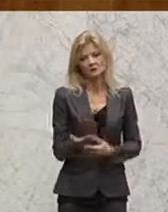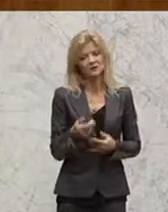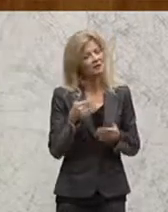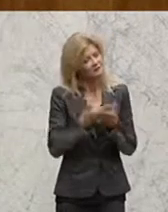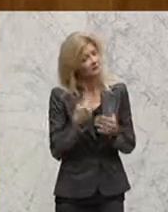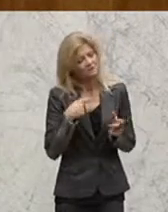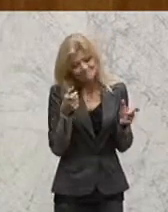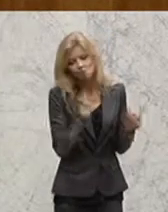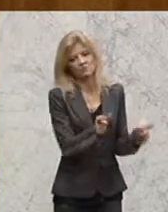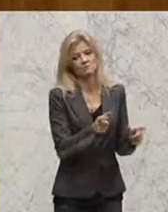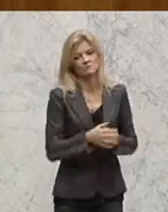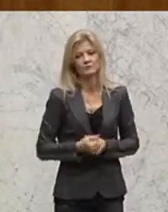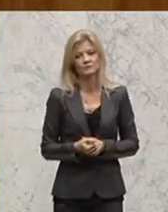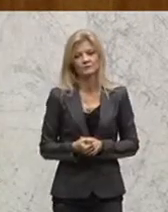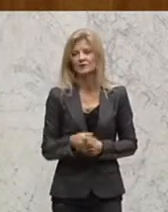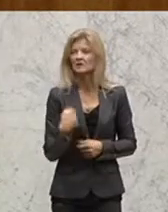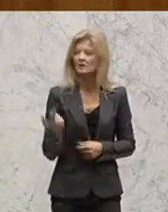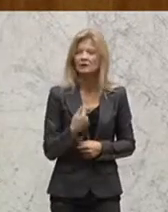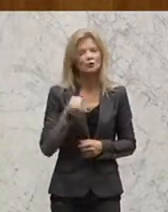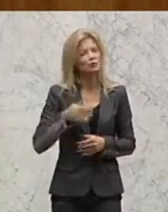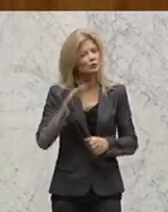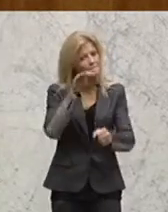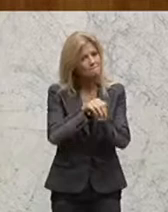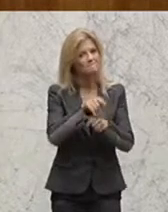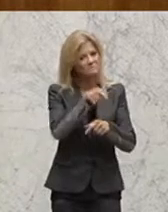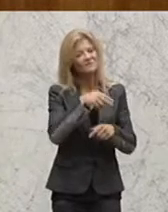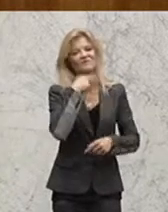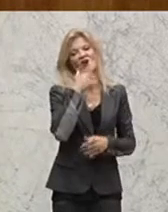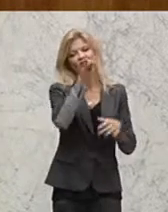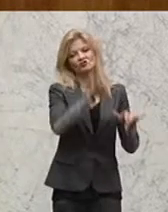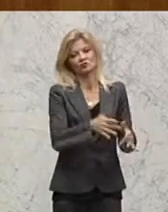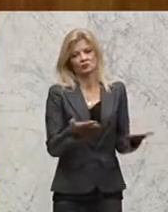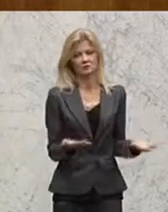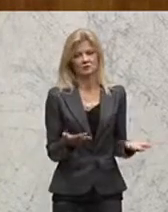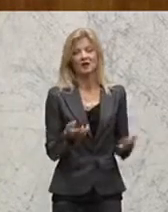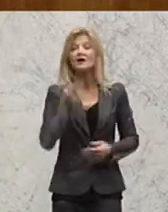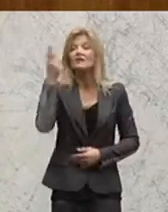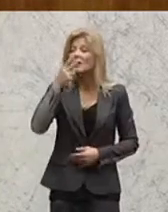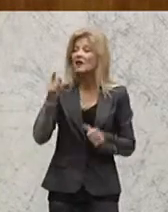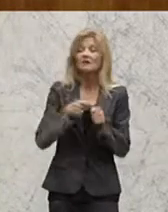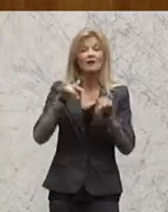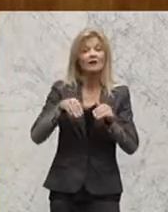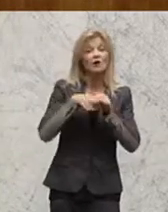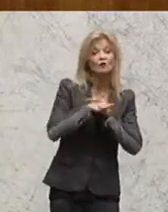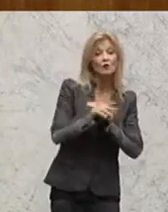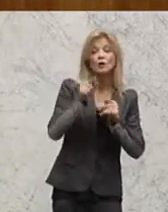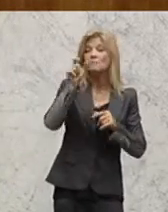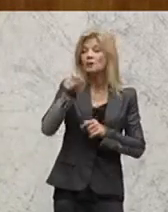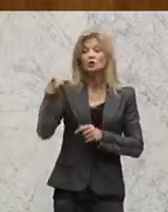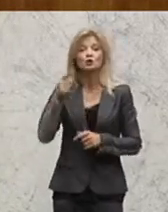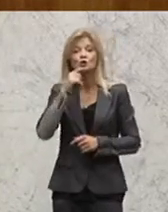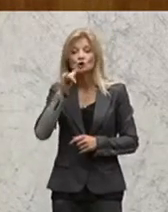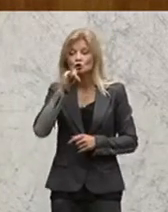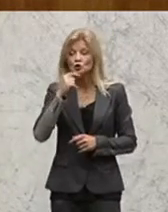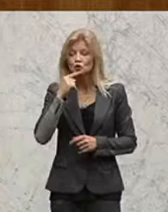müssen hier erkennen, dass einiges falsch läuft. Dass natürlich jetzt Flüchtlinge aus Syrien Hilfe brauchen, ist außer Streit